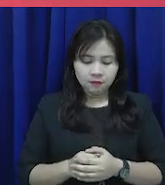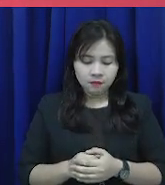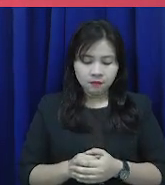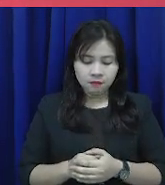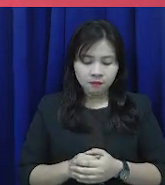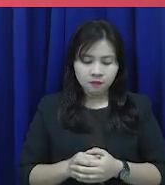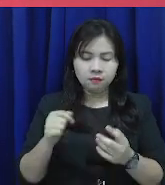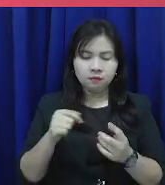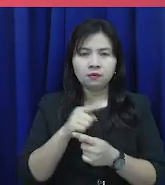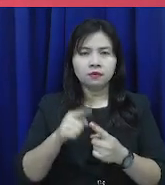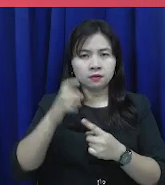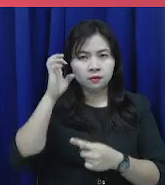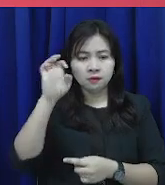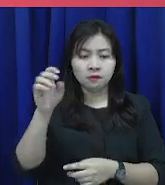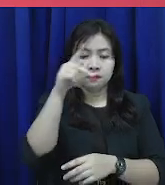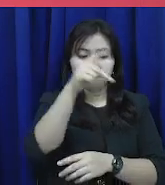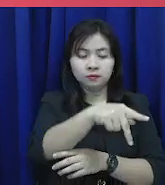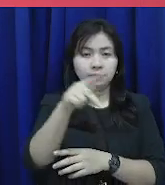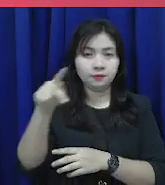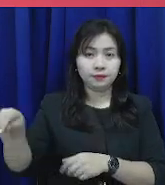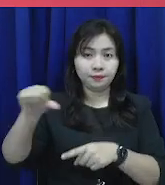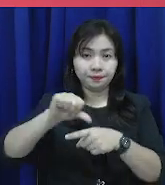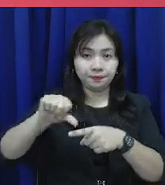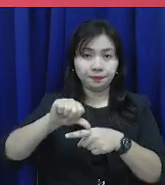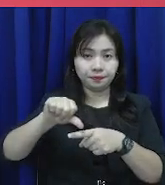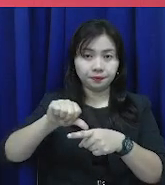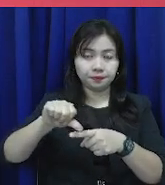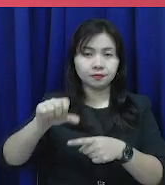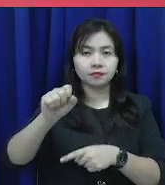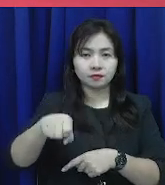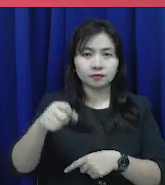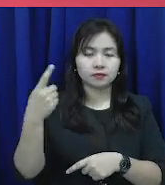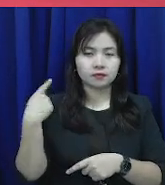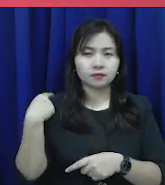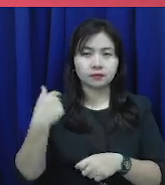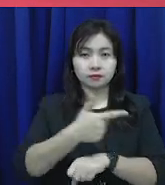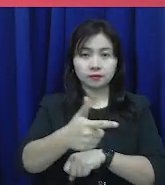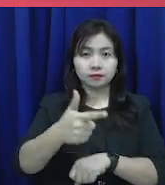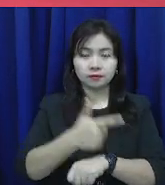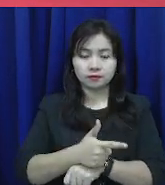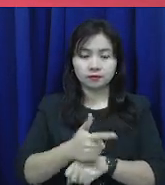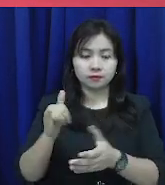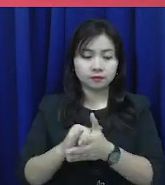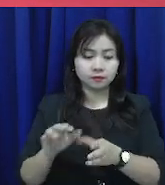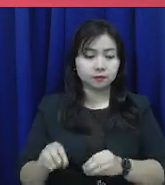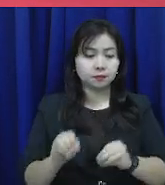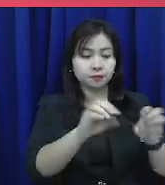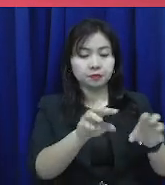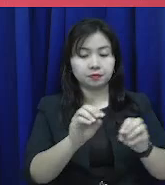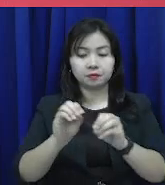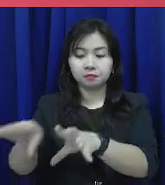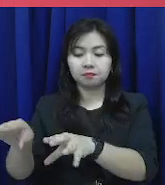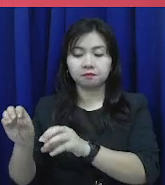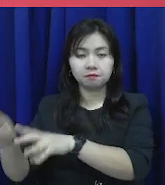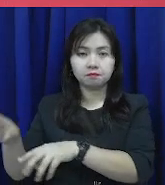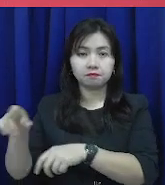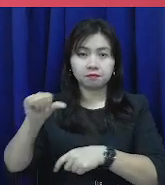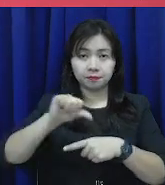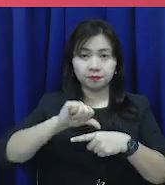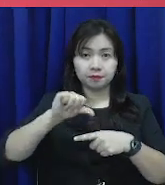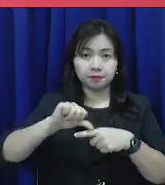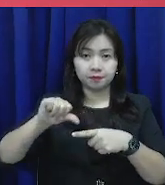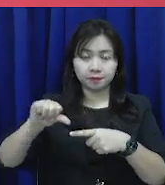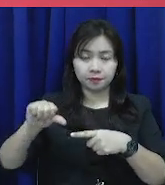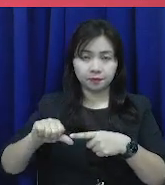Uh when he saw his seed there are grounds na kung saan pinaglapat mga kapatid you see there are